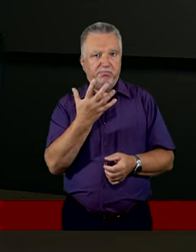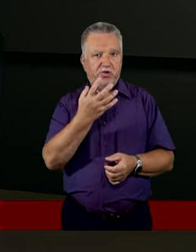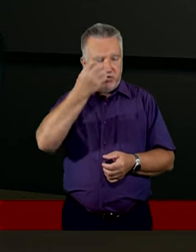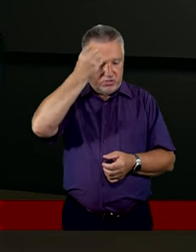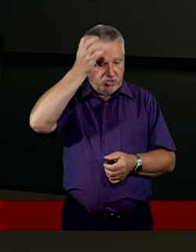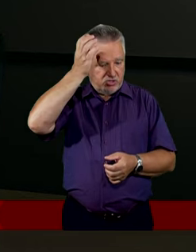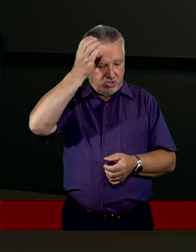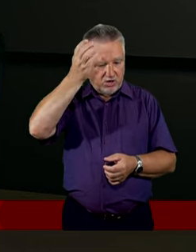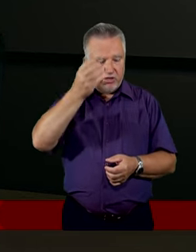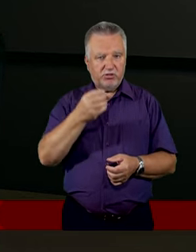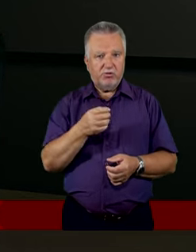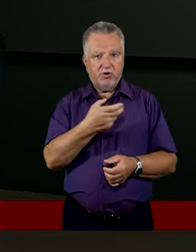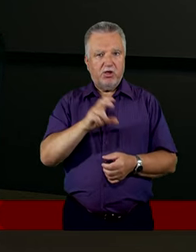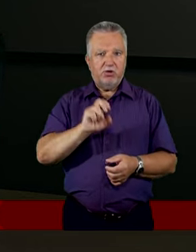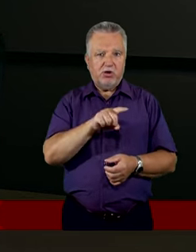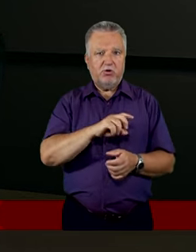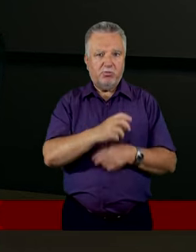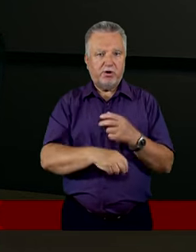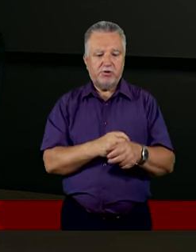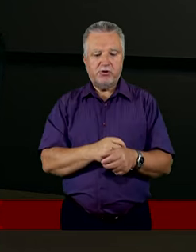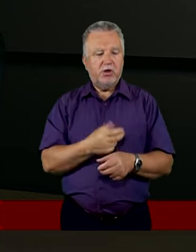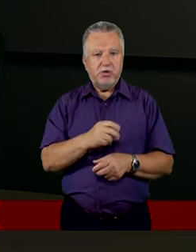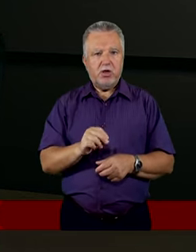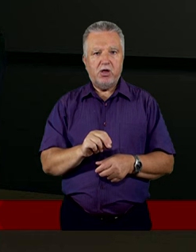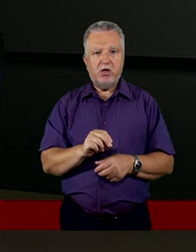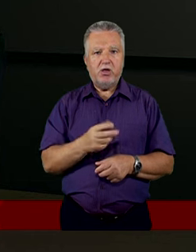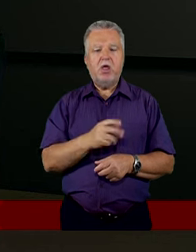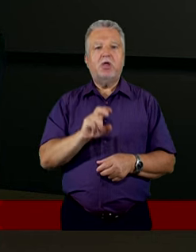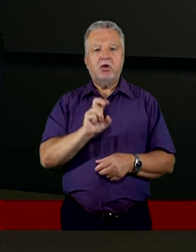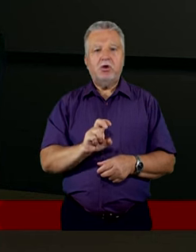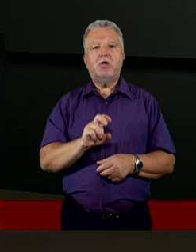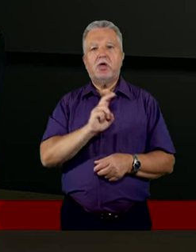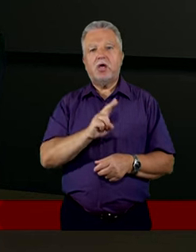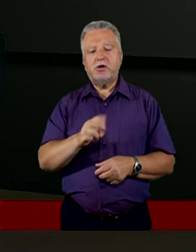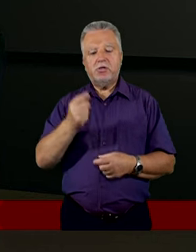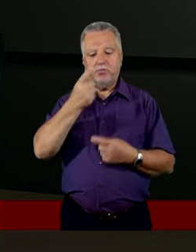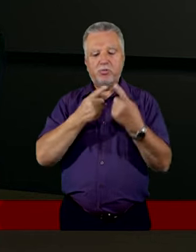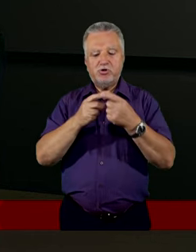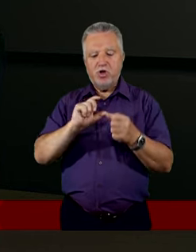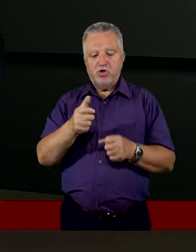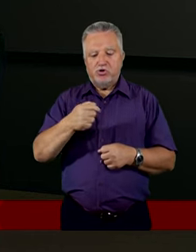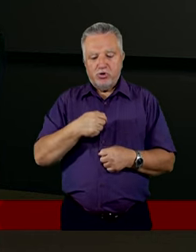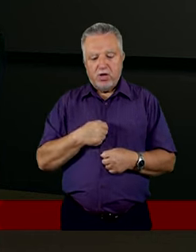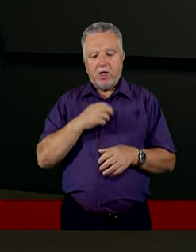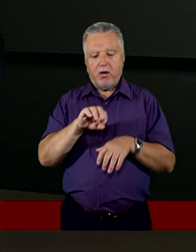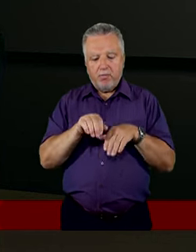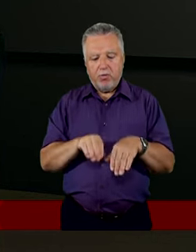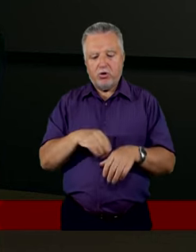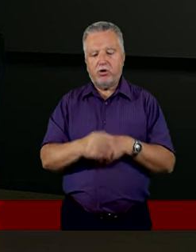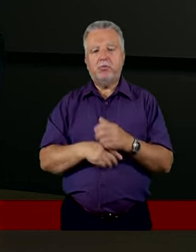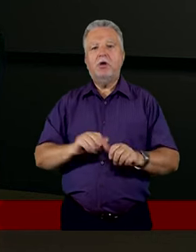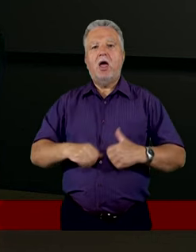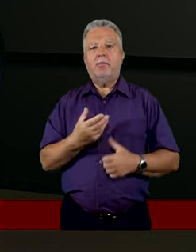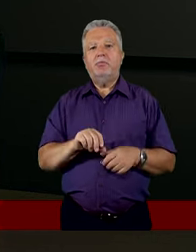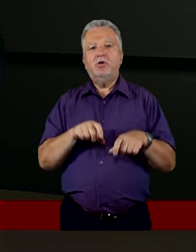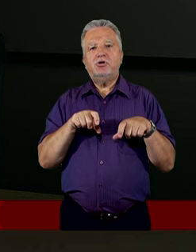5 talentów, niech on robi. Nie. Niech każdy pomyśli sobie, co ja mogę robić,